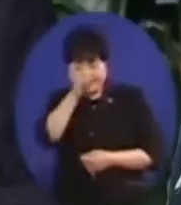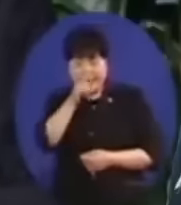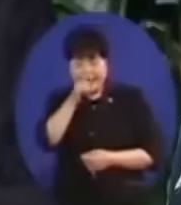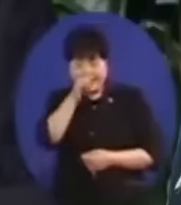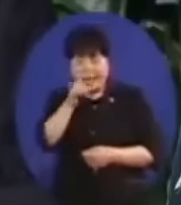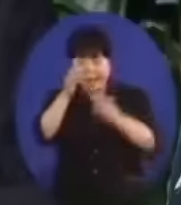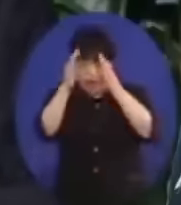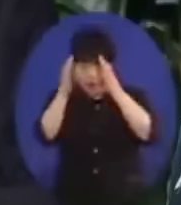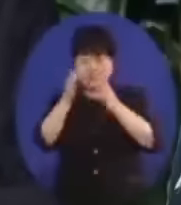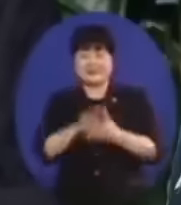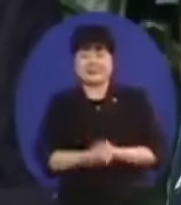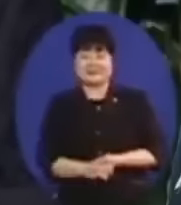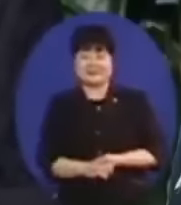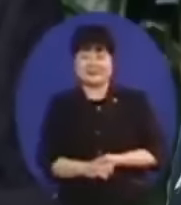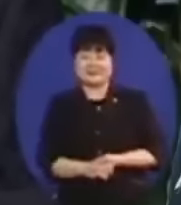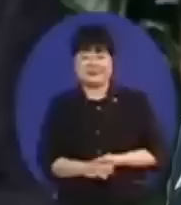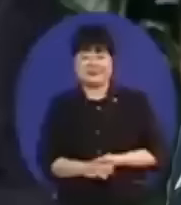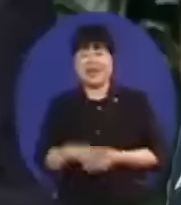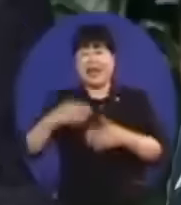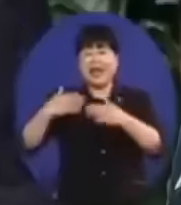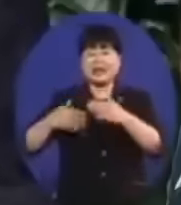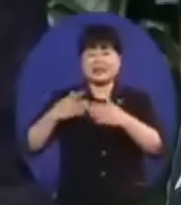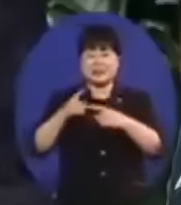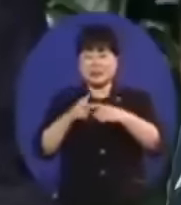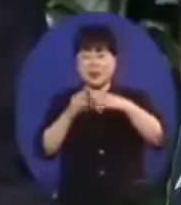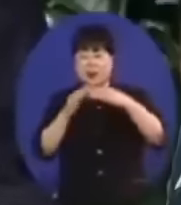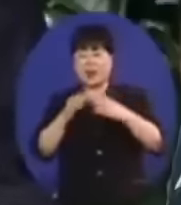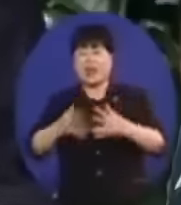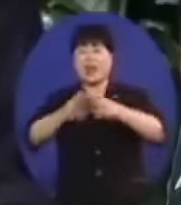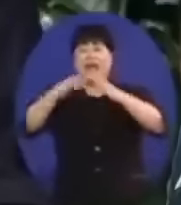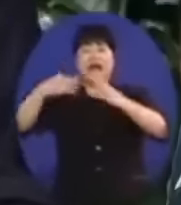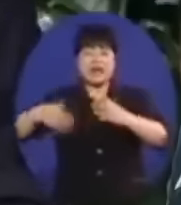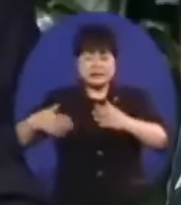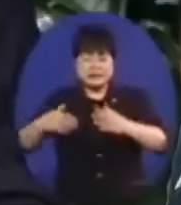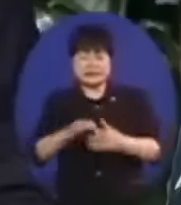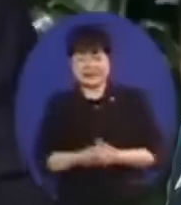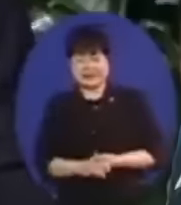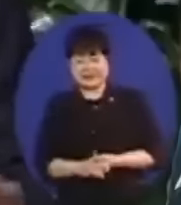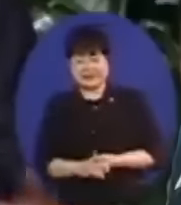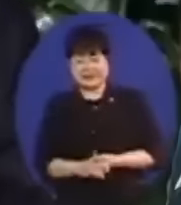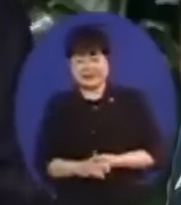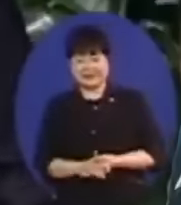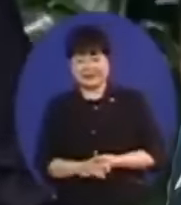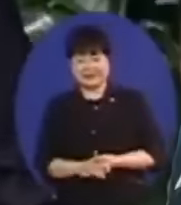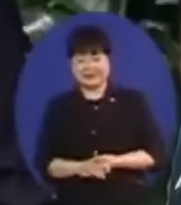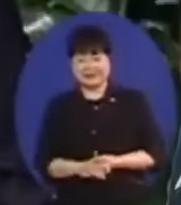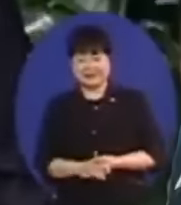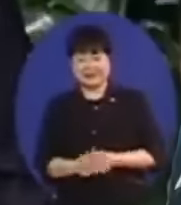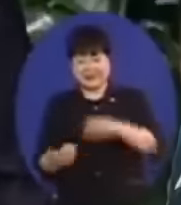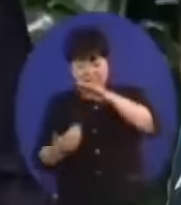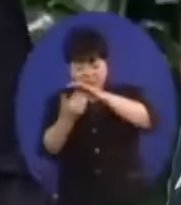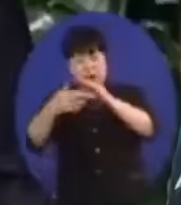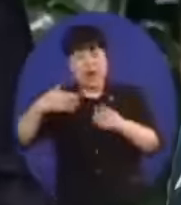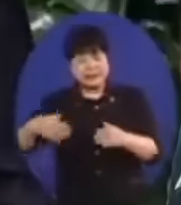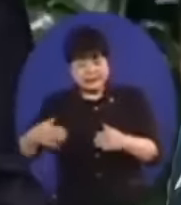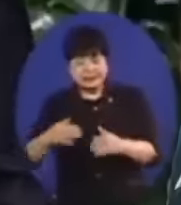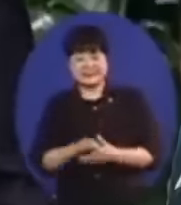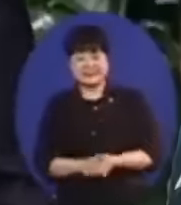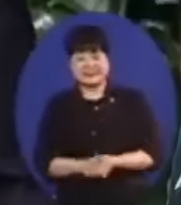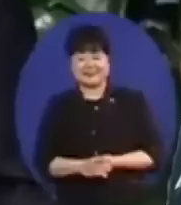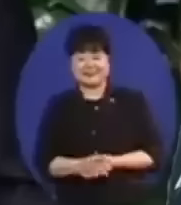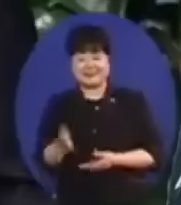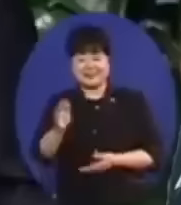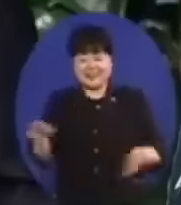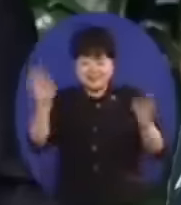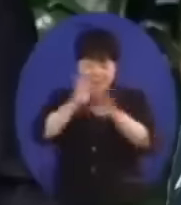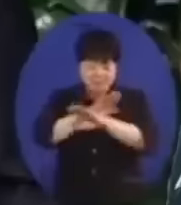바라보았습니다. 아직 교회가 지어지지도 아니하고 교회가 크게 이루어지지도 않았는데